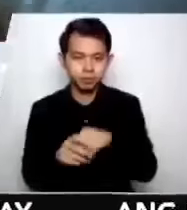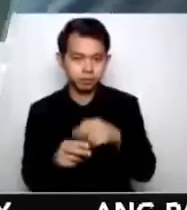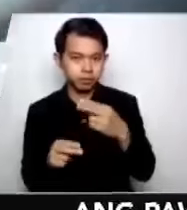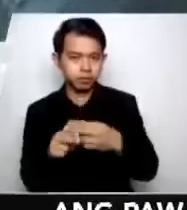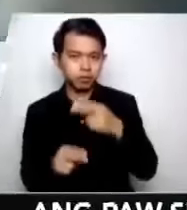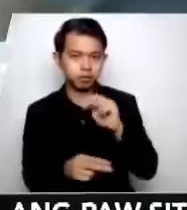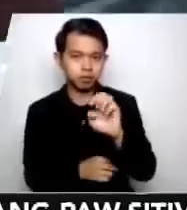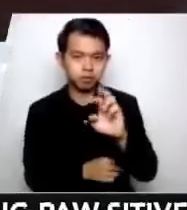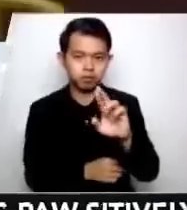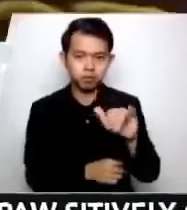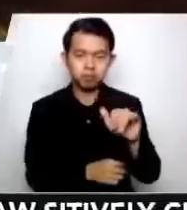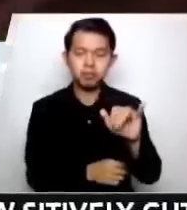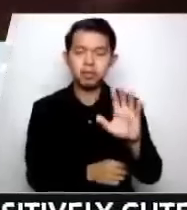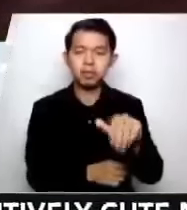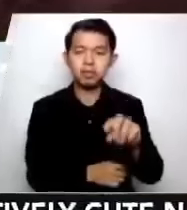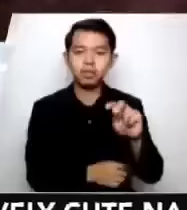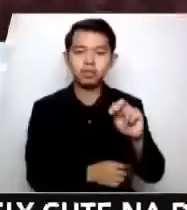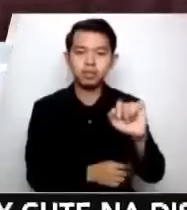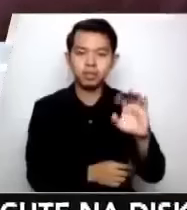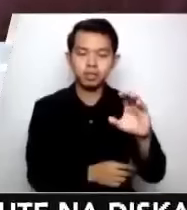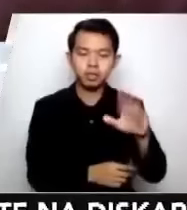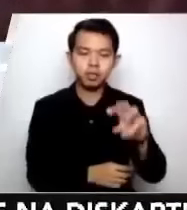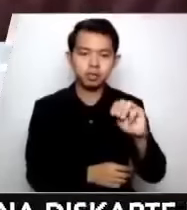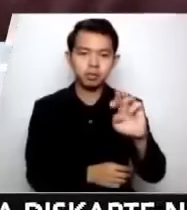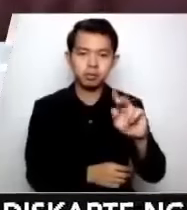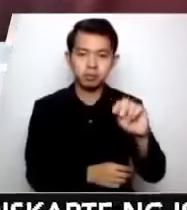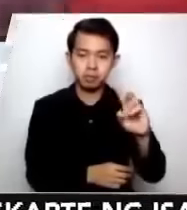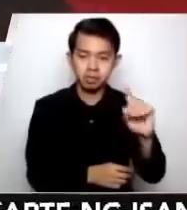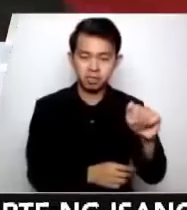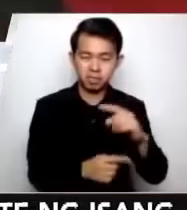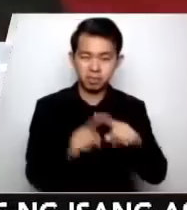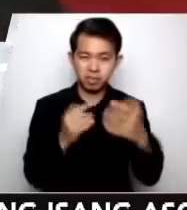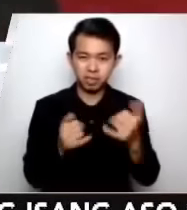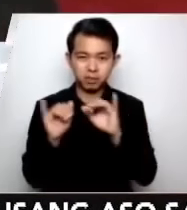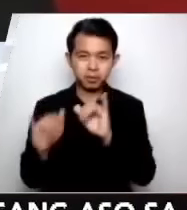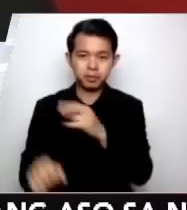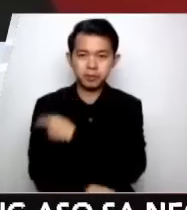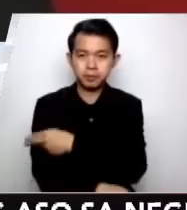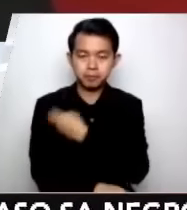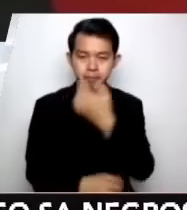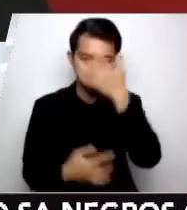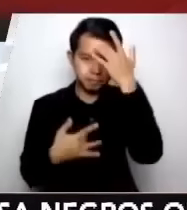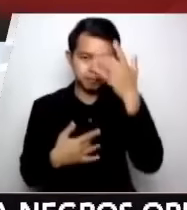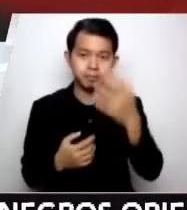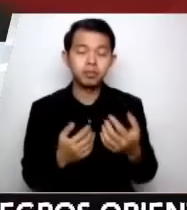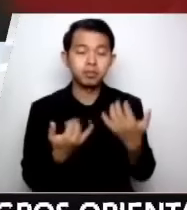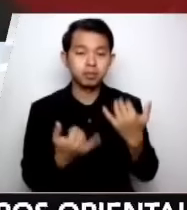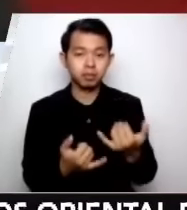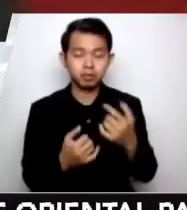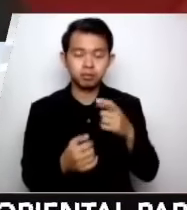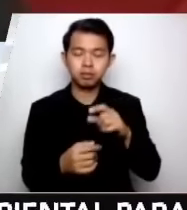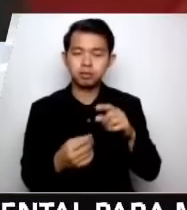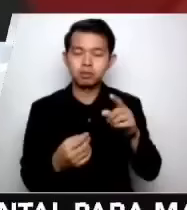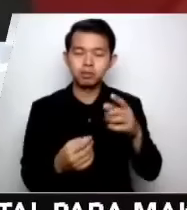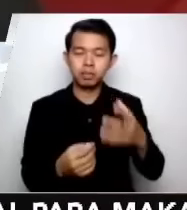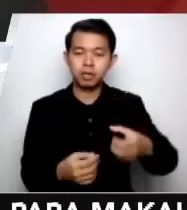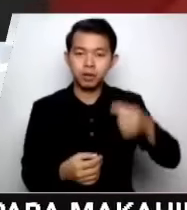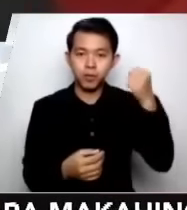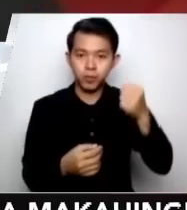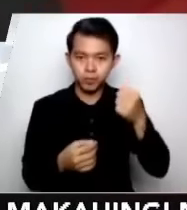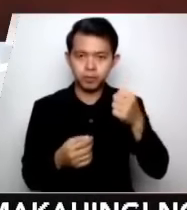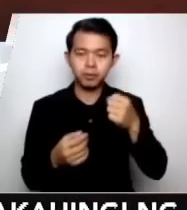na na-confine matapos sumama ang pakiramdam. Naudlot ang arraignment niya ngayong araw para sa kasong syndicated